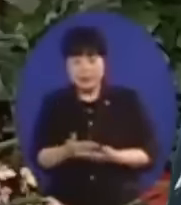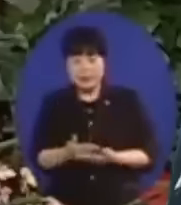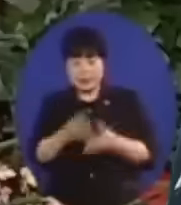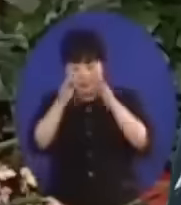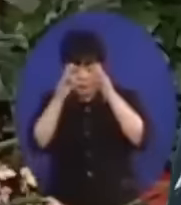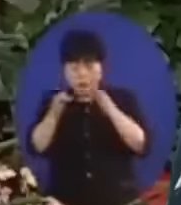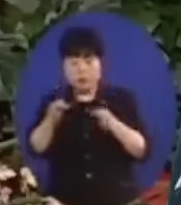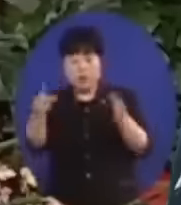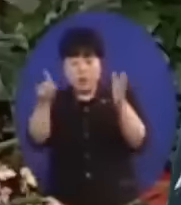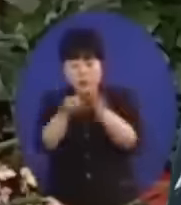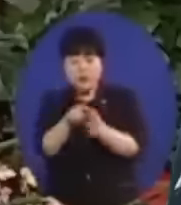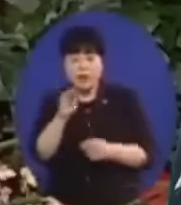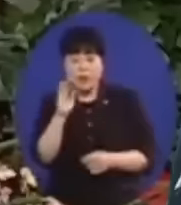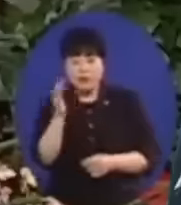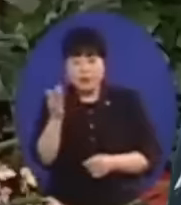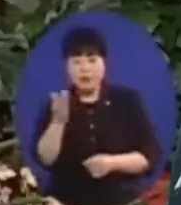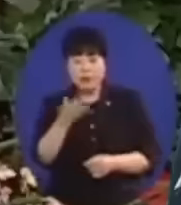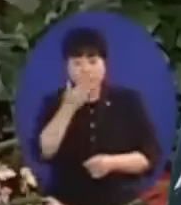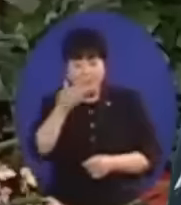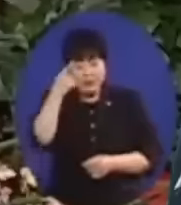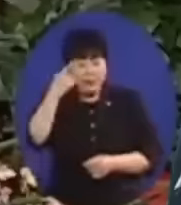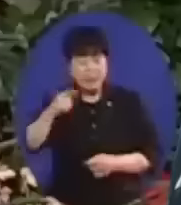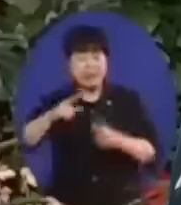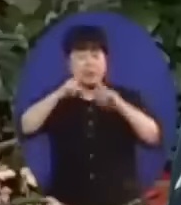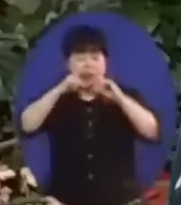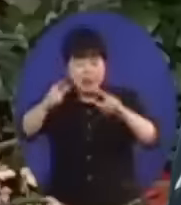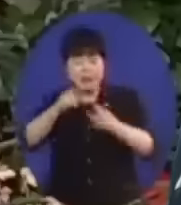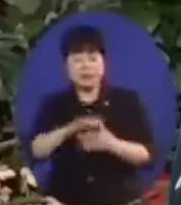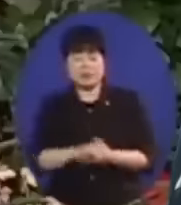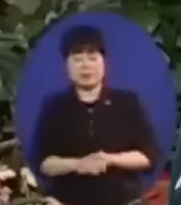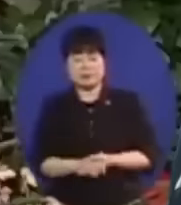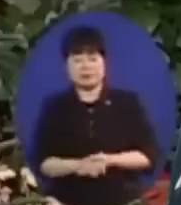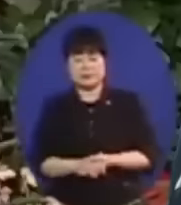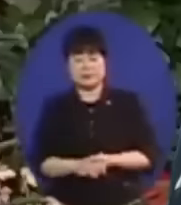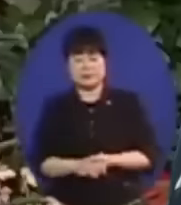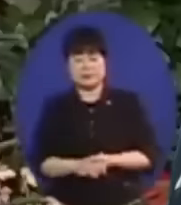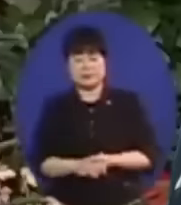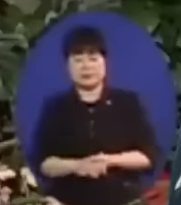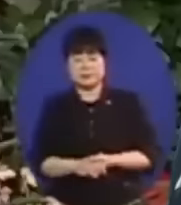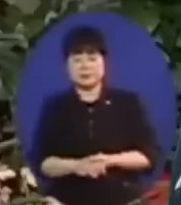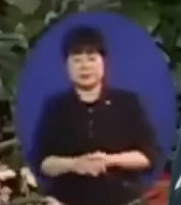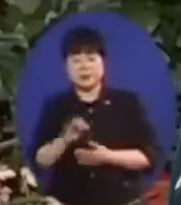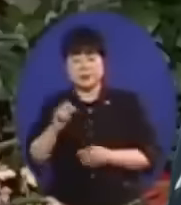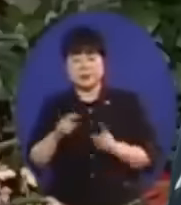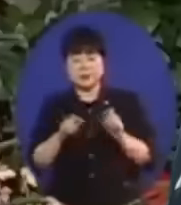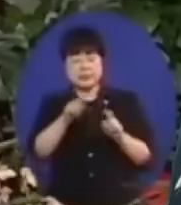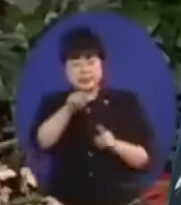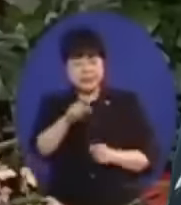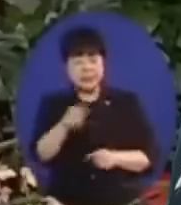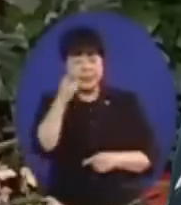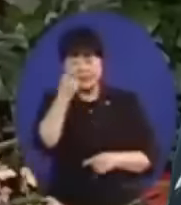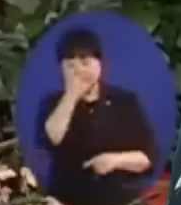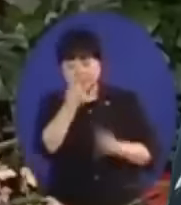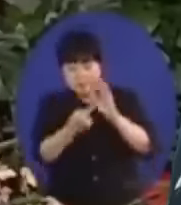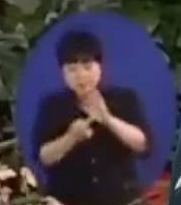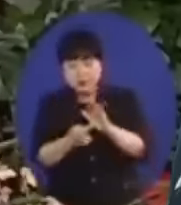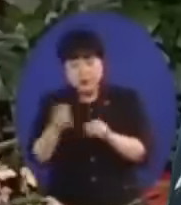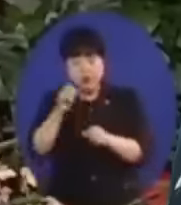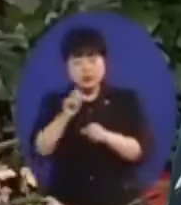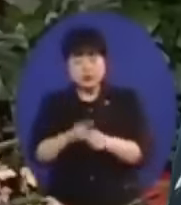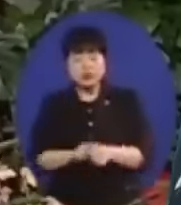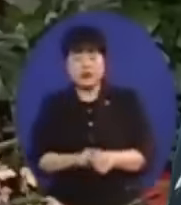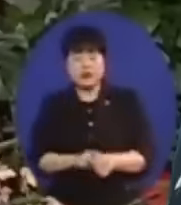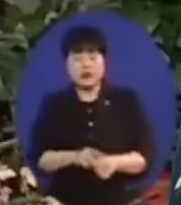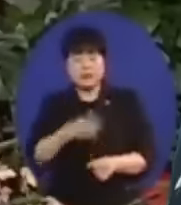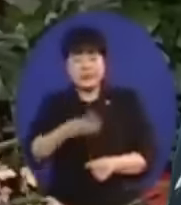되고 믿어야 되고 긍정적인 선언을 해야 되는 것입니다. 히브리서 11장의 증거는 모두 영적